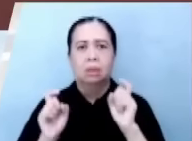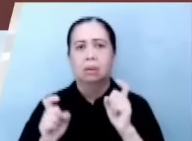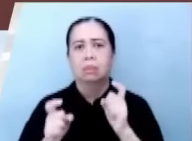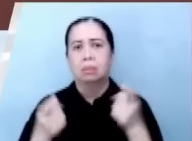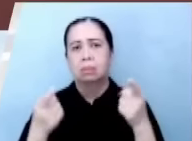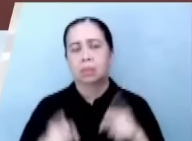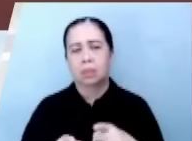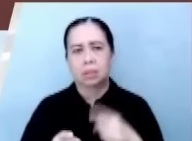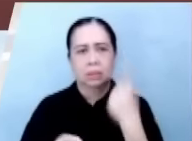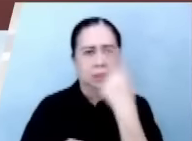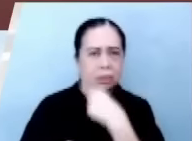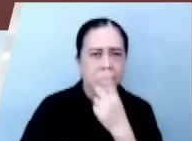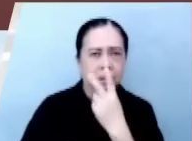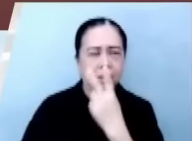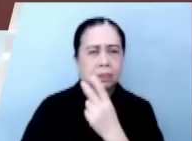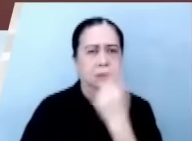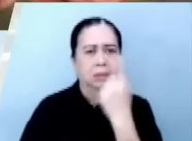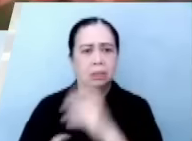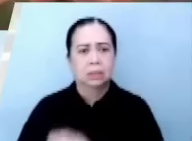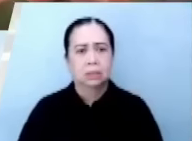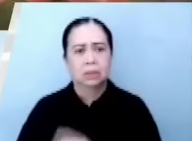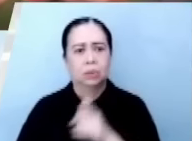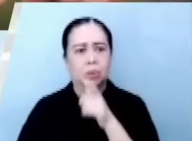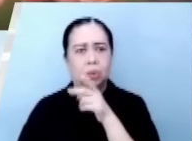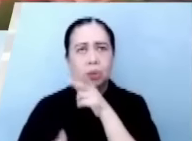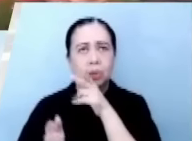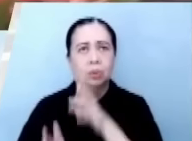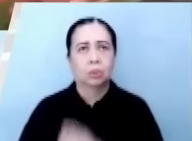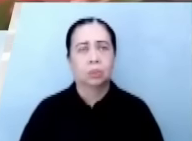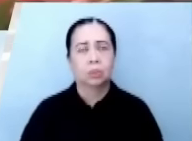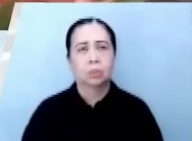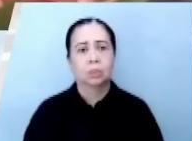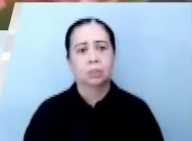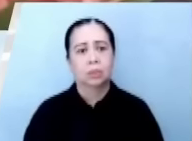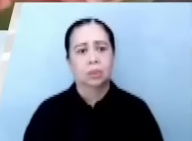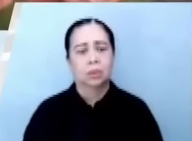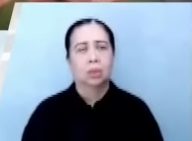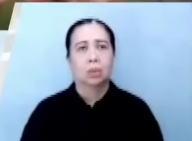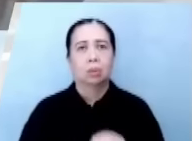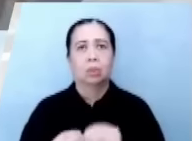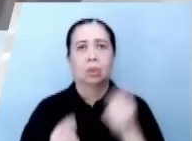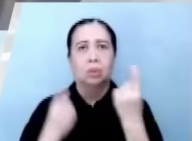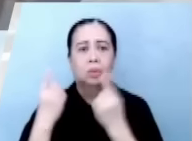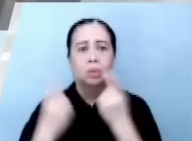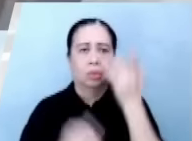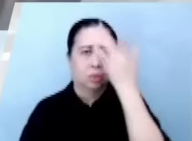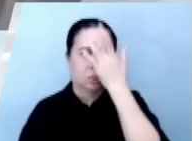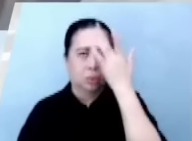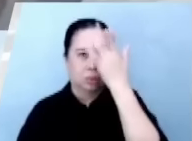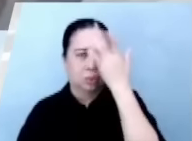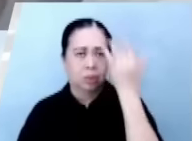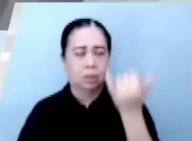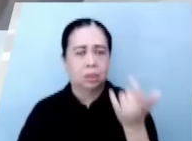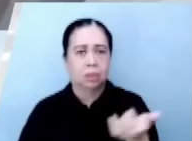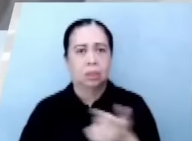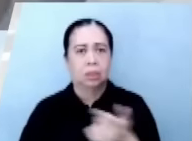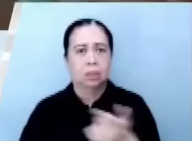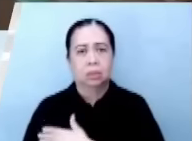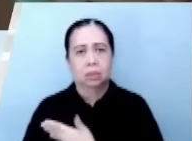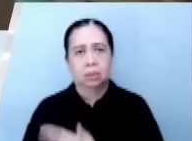mamukhaan ng anak ng biktima ang mga suspect. Mas inaalala ngayon ang trauma sa bata nang nasaksihan niyang